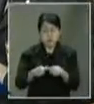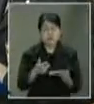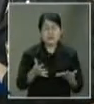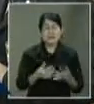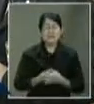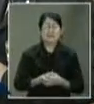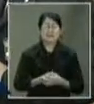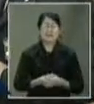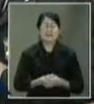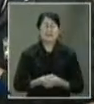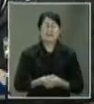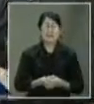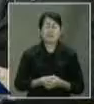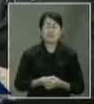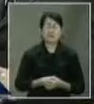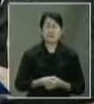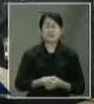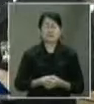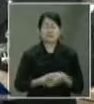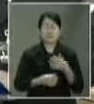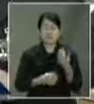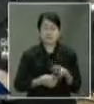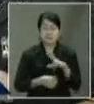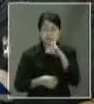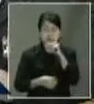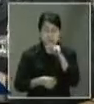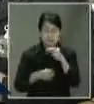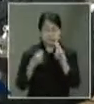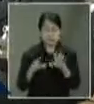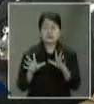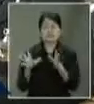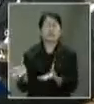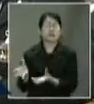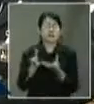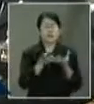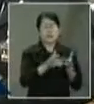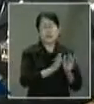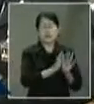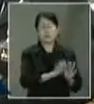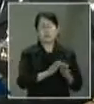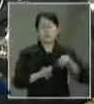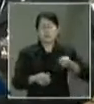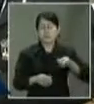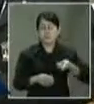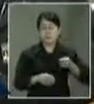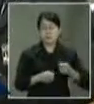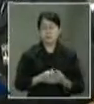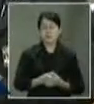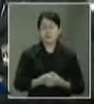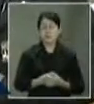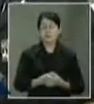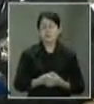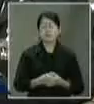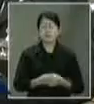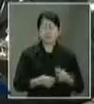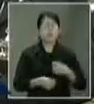บเป็ดปรากฏว่าพอปล่อยเสร็จก็จับอกเป็ดเอากลับไปที่เก่าเธอภูมิใจดีนะครับไอ้ตัว